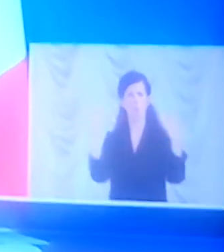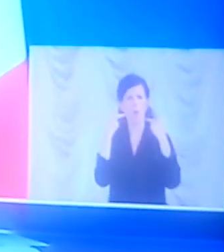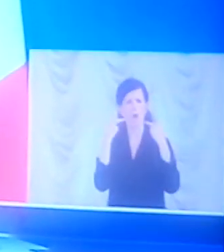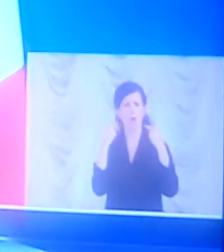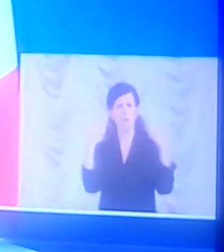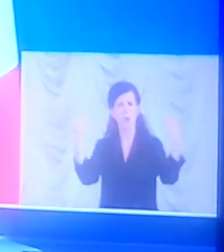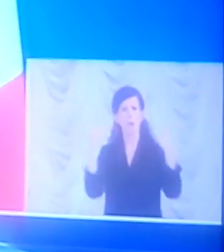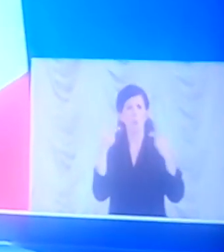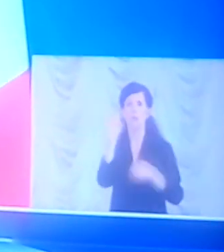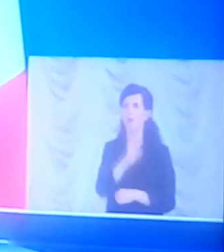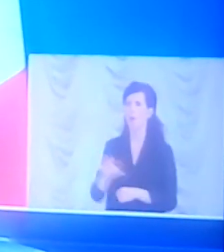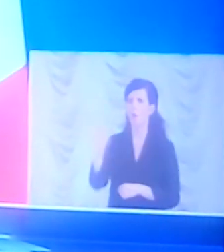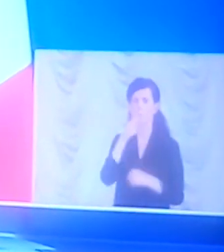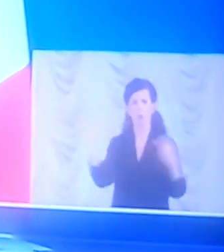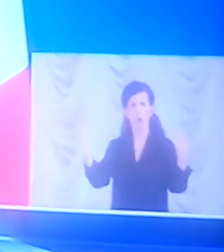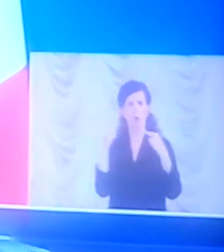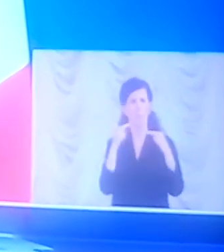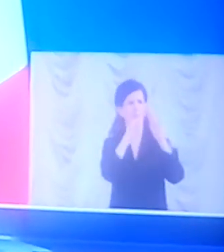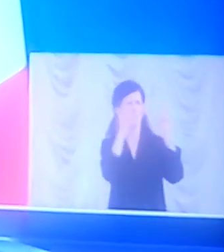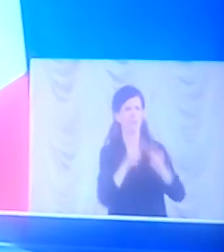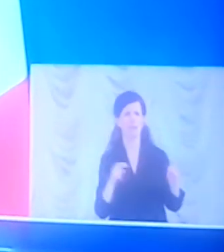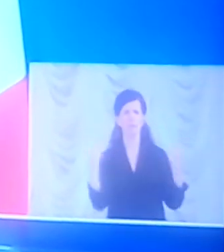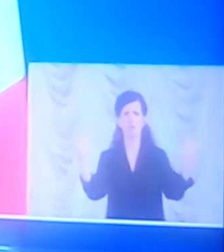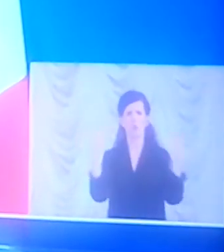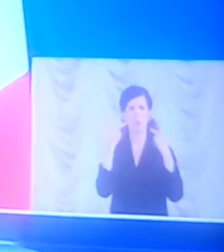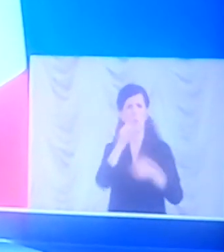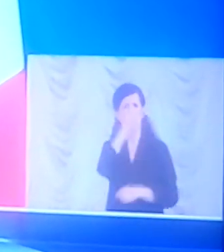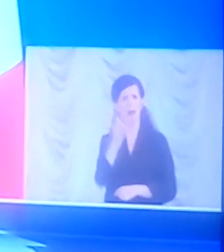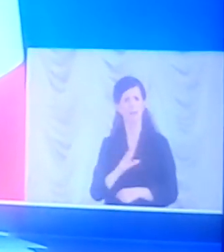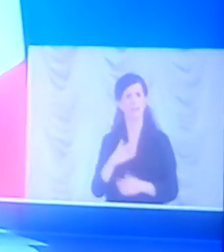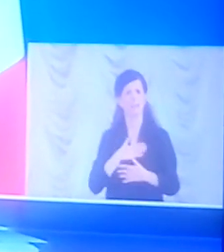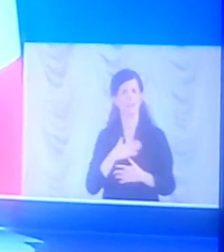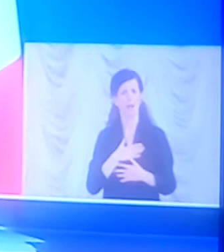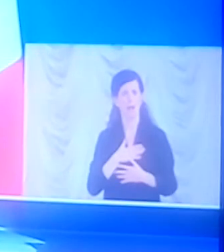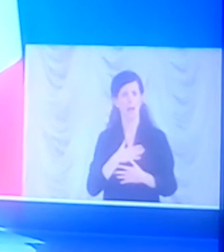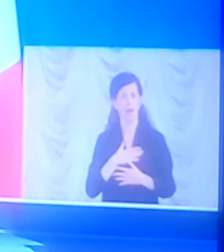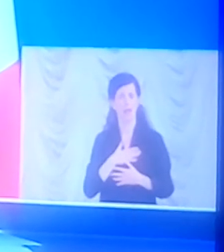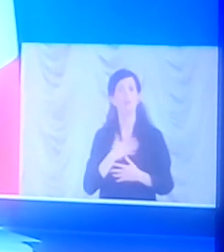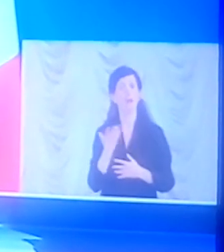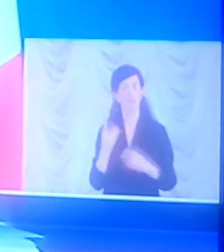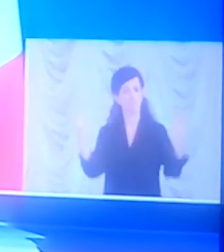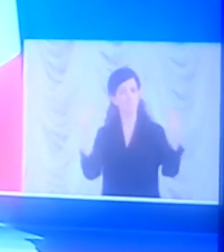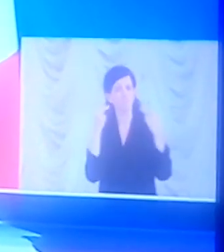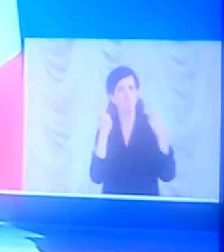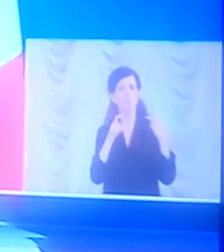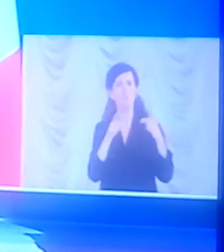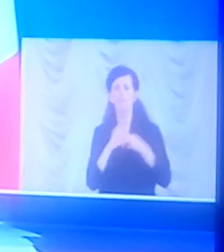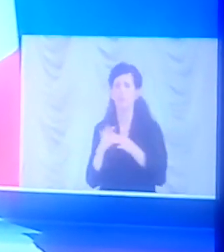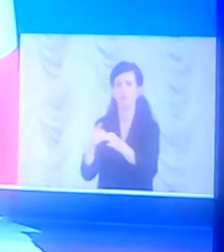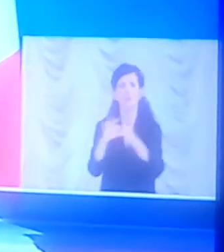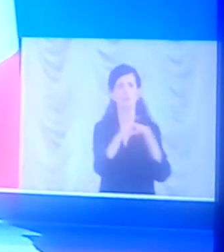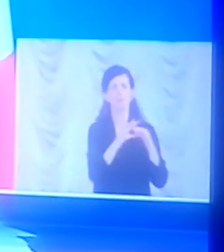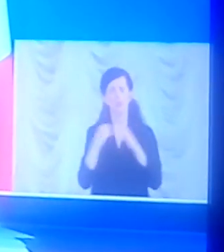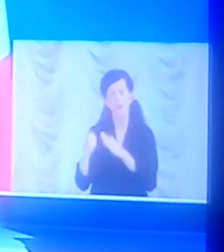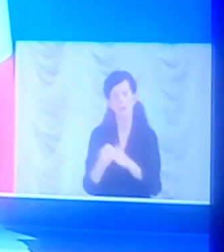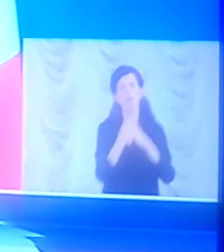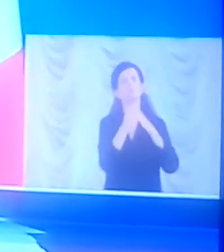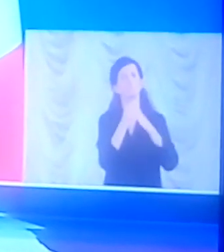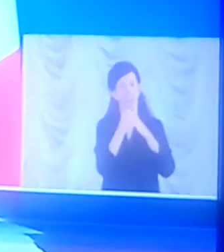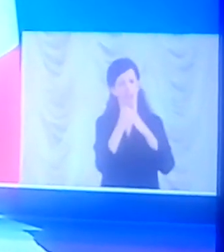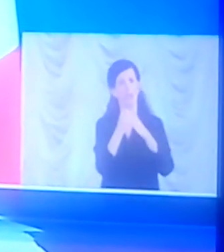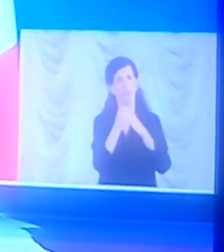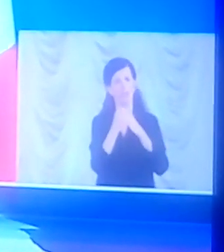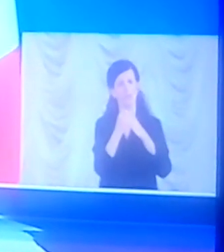Ci stanno guardando a livello europeo e a livello internazionale, ci stanno guardando perché mostrano solidarietà, mostrano sostegno anche morale nei nostri